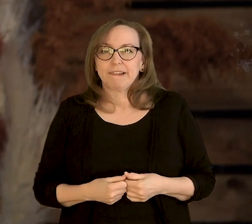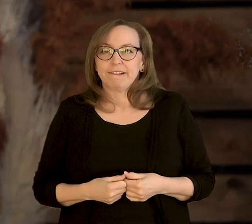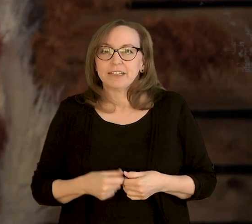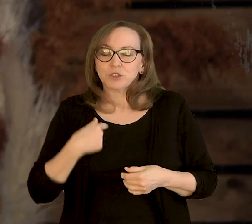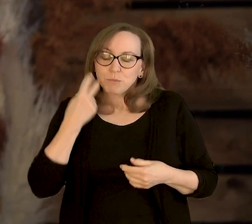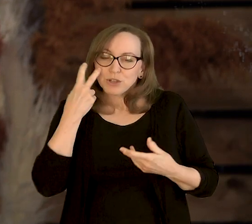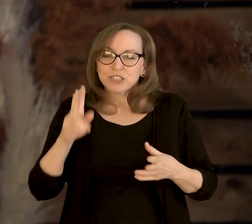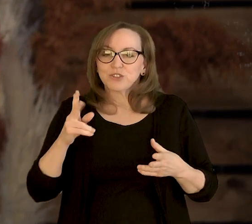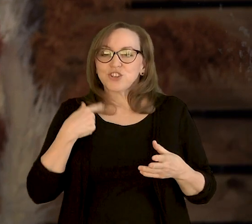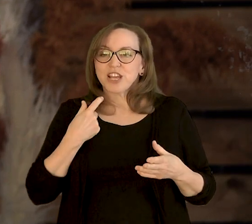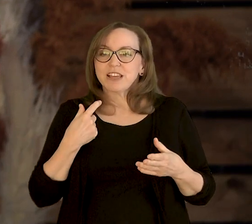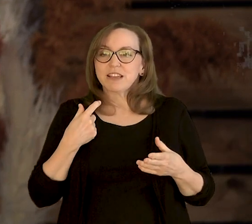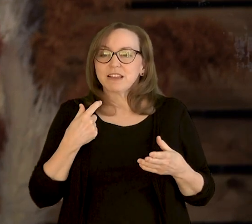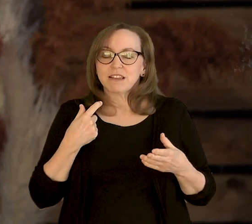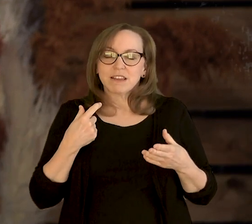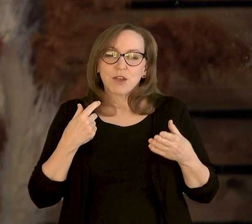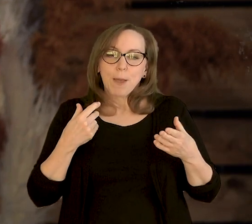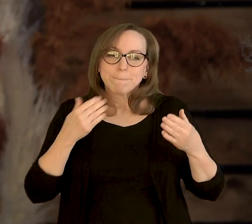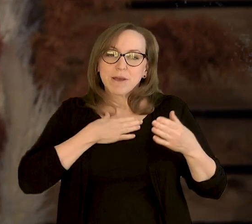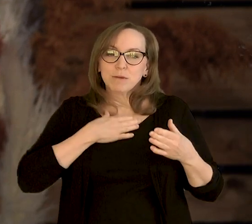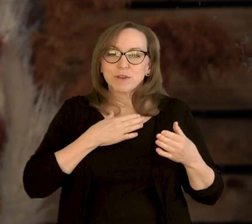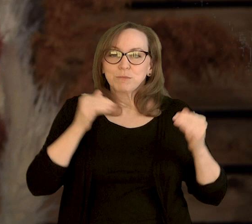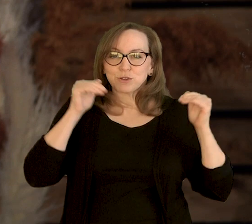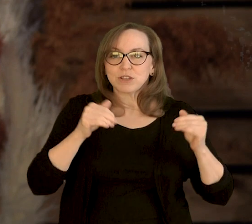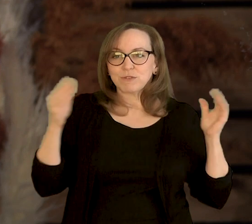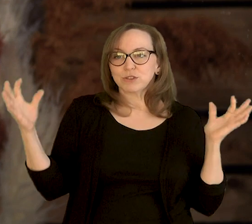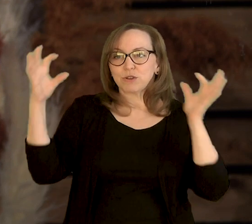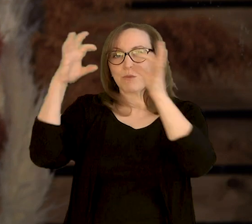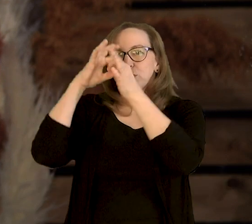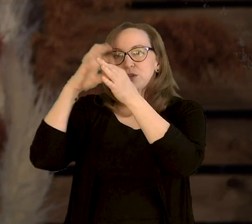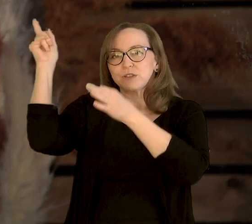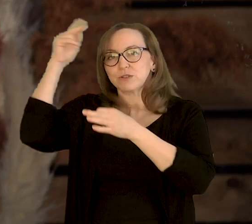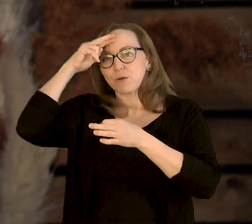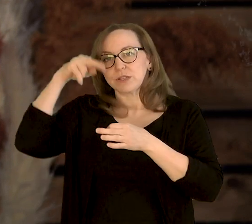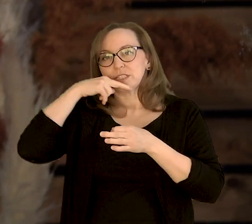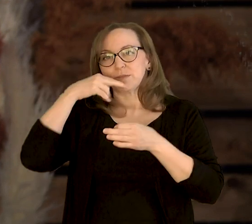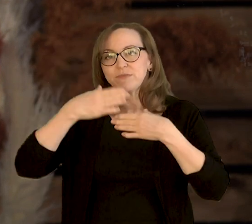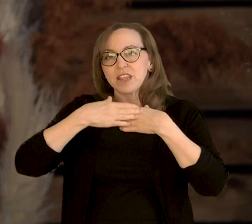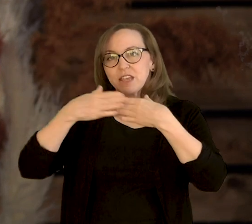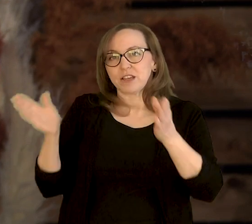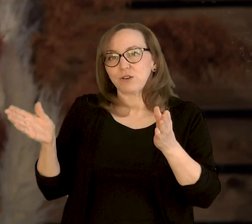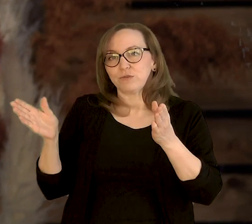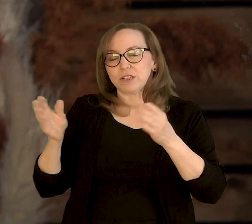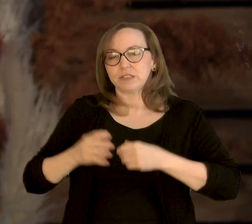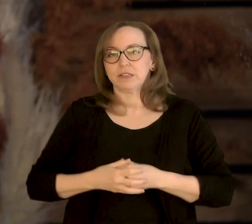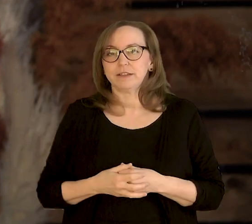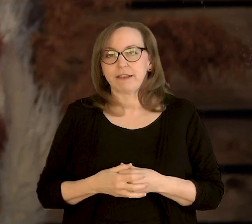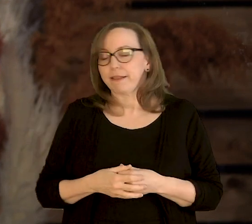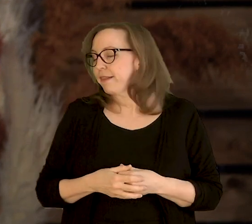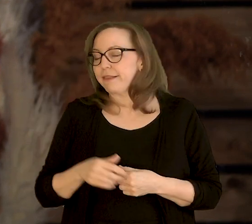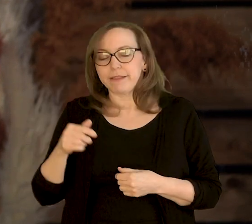dostęp do Ojca jest otwarty. nie musimy się niczego